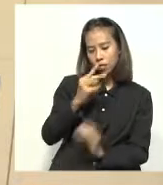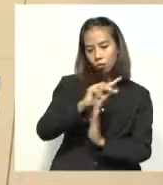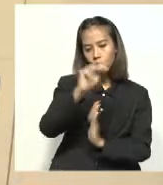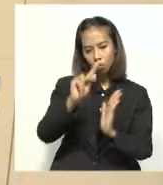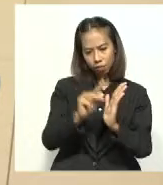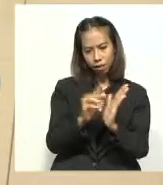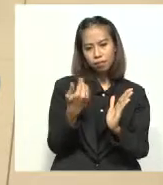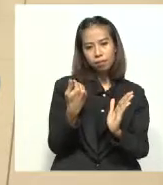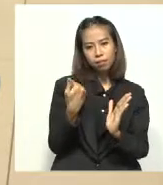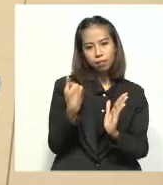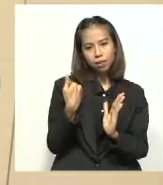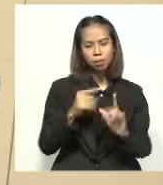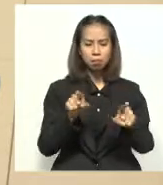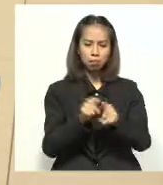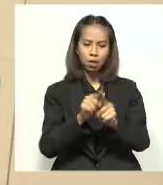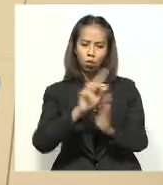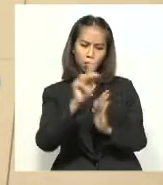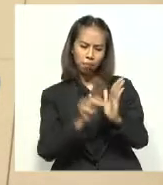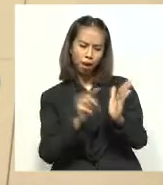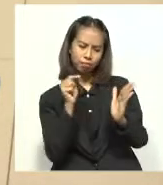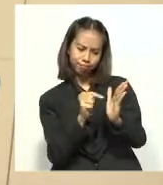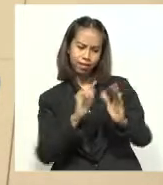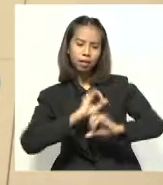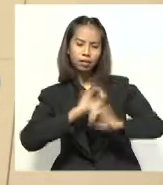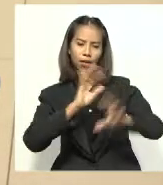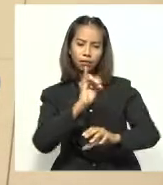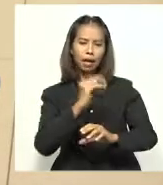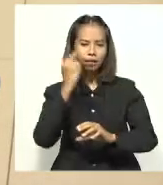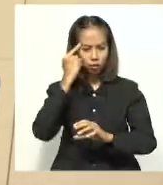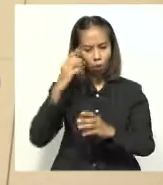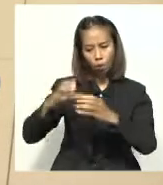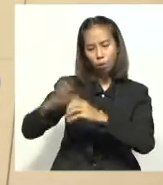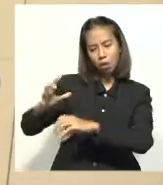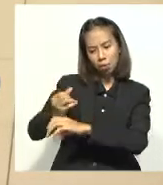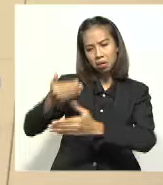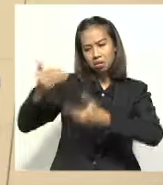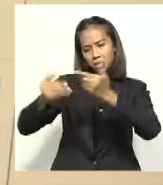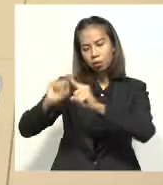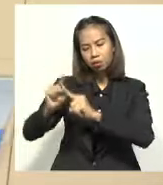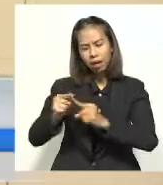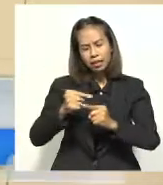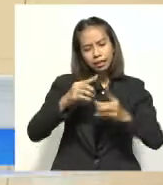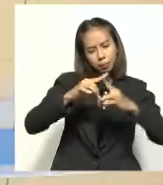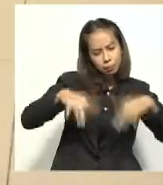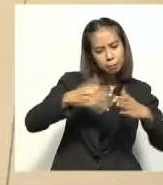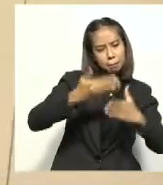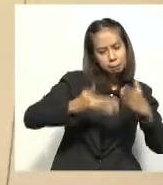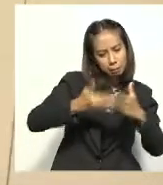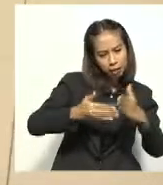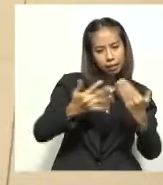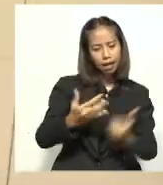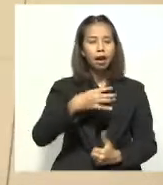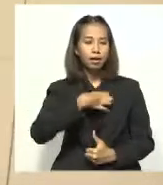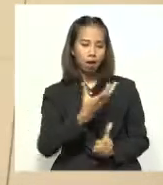ยังมีหลายประเด็นที่ยังไม่มีความชัดเจนซึ่งอาจจะเป็นอุปสรรคต่อการดําเนินกิจกรรมของพรรคการเมืองนะคะดังนั้นจึงต้องการให้เกิดความชัดเ